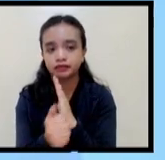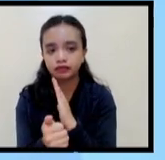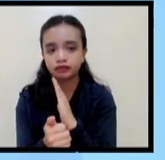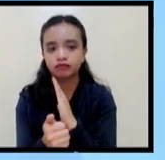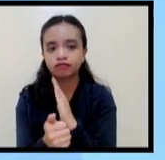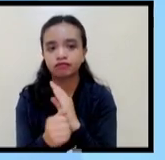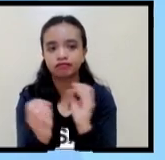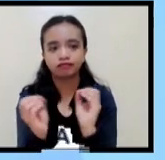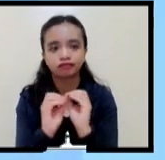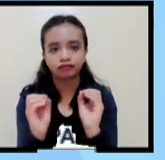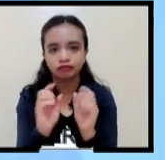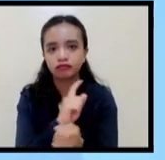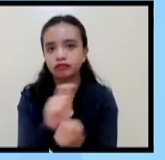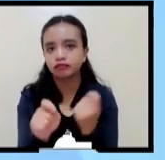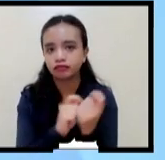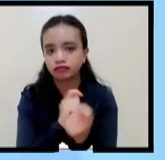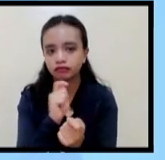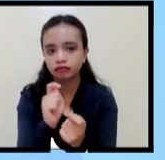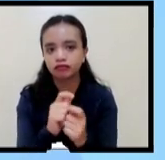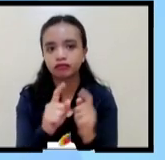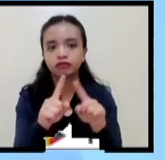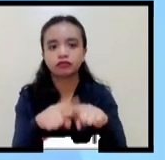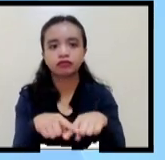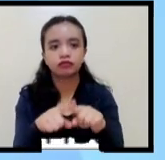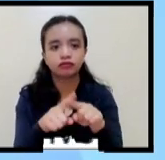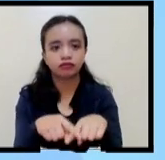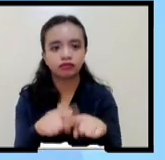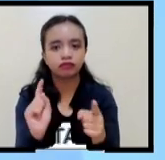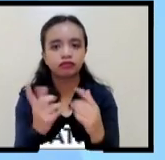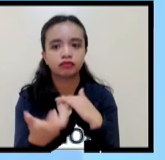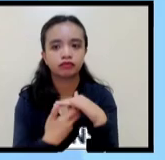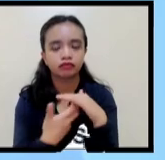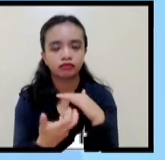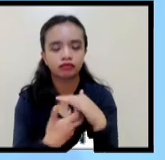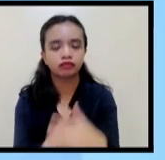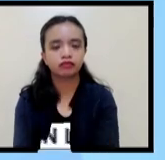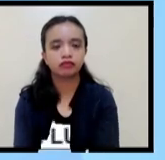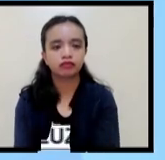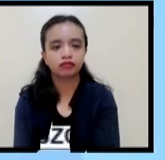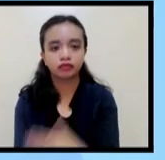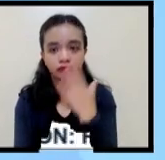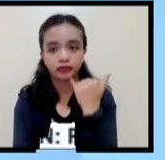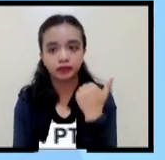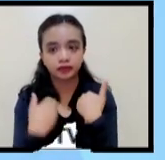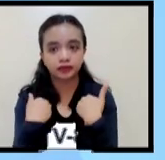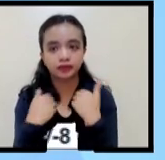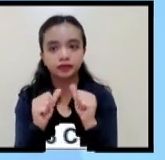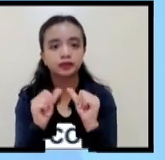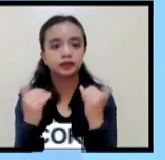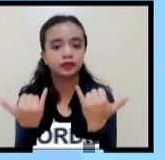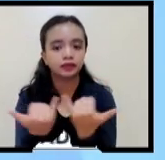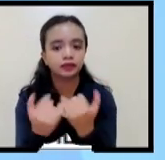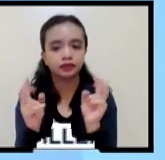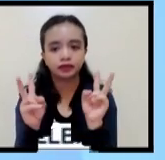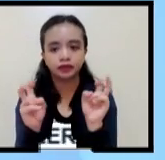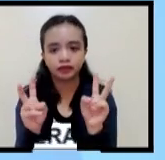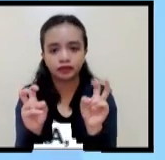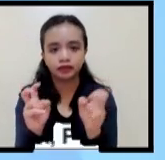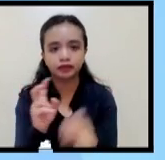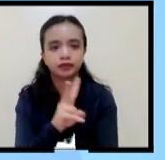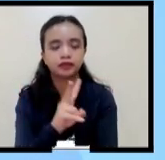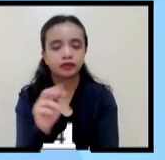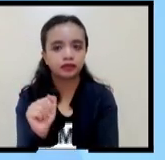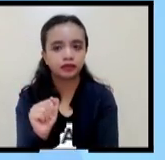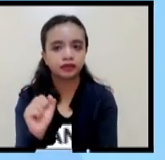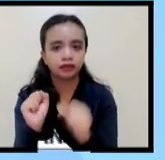namang specific na qualification, depende na rin yan sa kliyente. Kasi mayroong mga agency na, tinatawag tayong mga VA agencies na